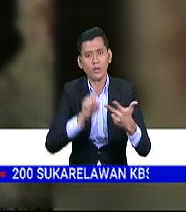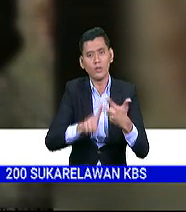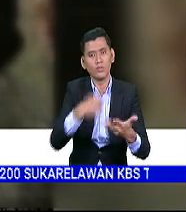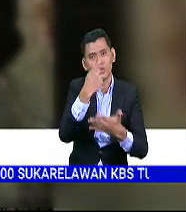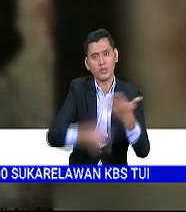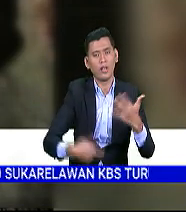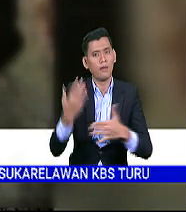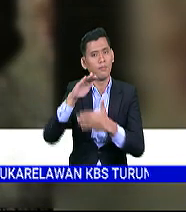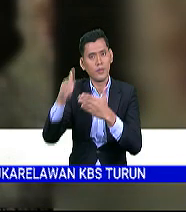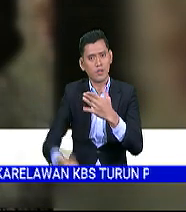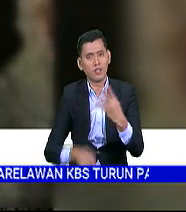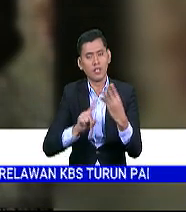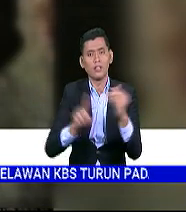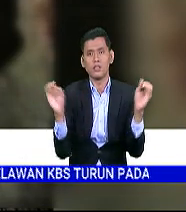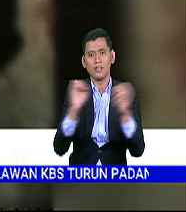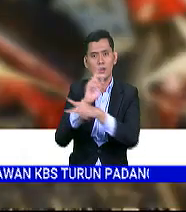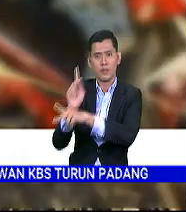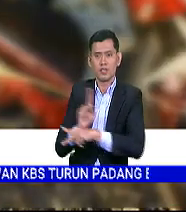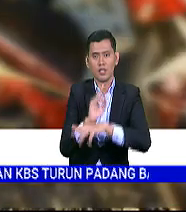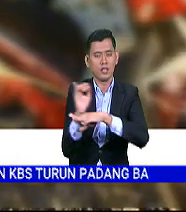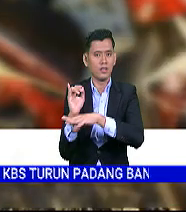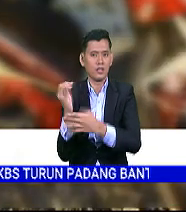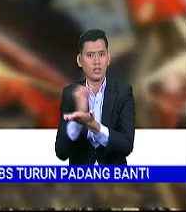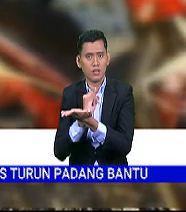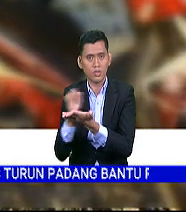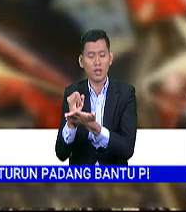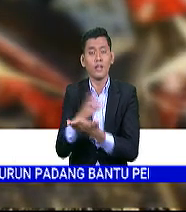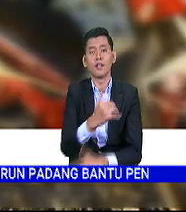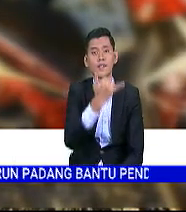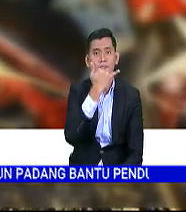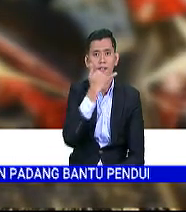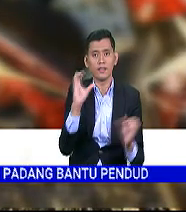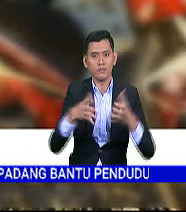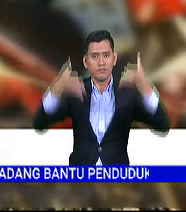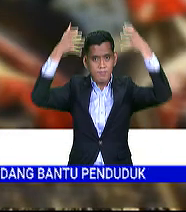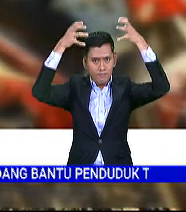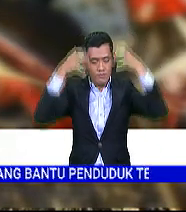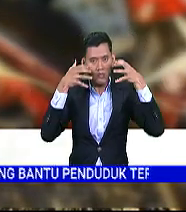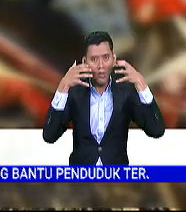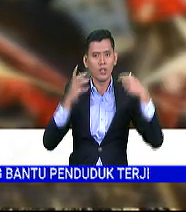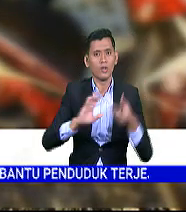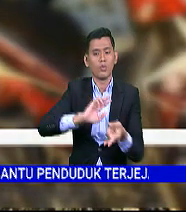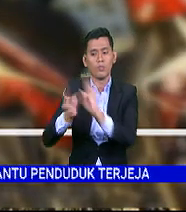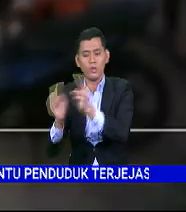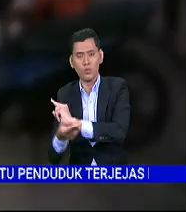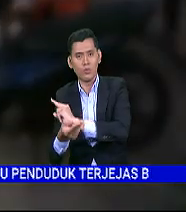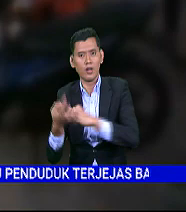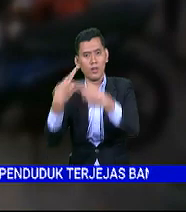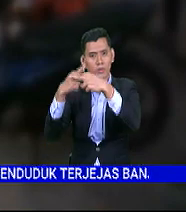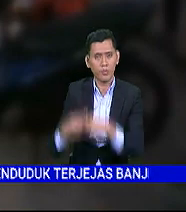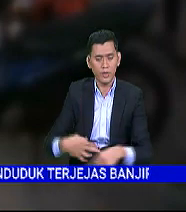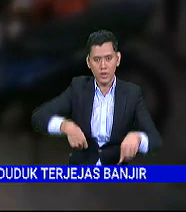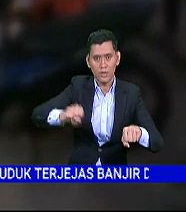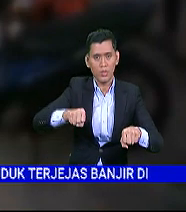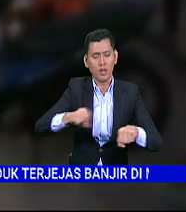tamat tempoh dan tiada pelindungan insurans. Selain itu, kesalahan tidak memakai topi kleda, ubah suai kenderaan, aksesori